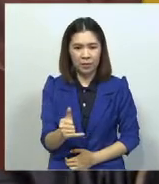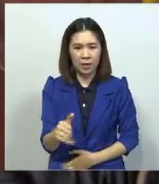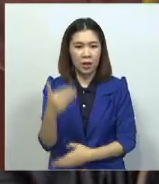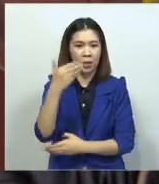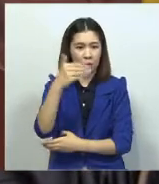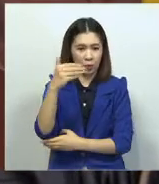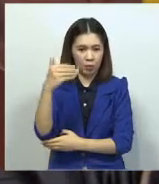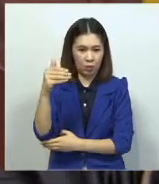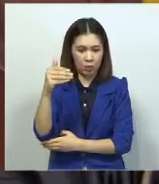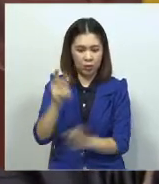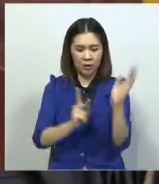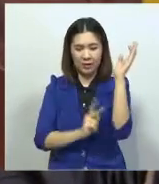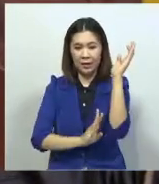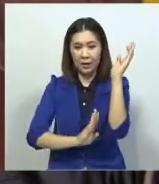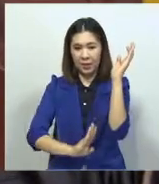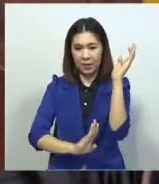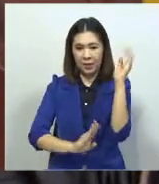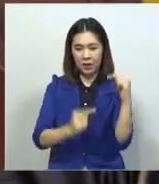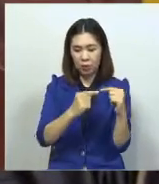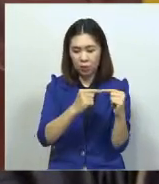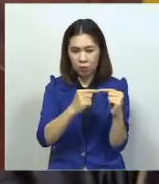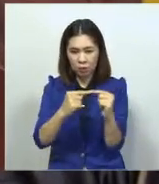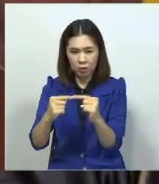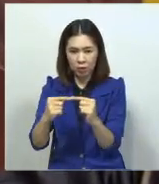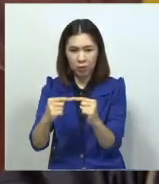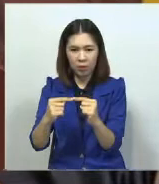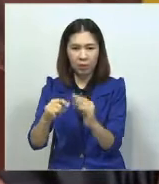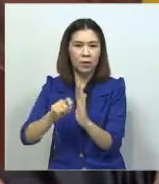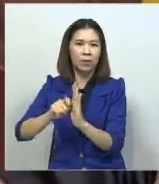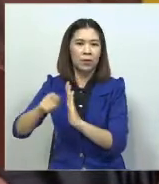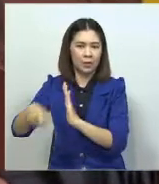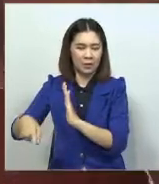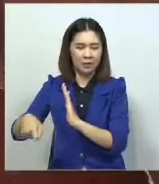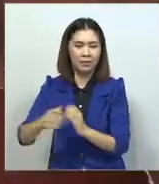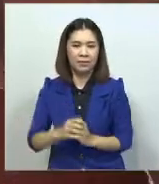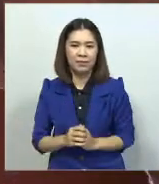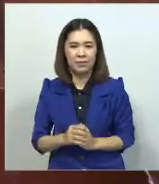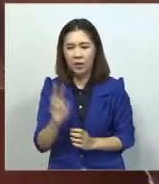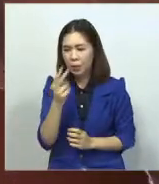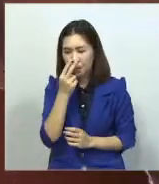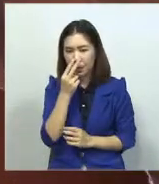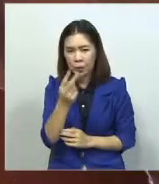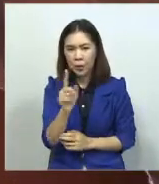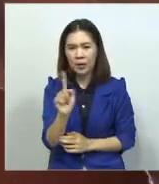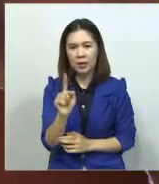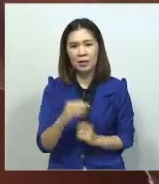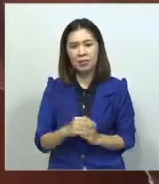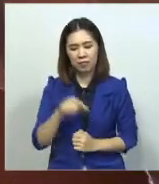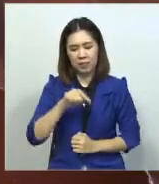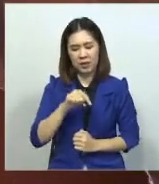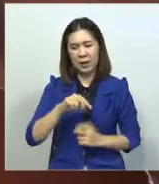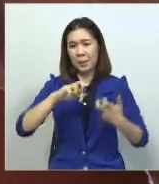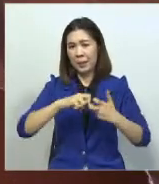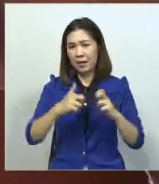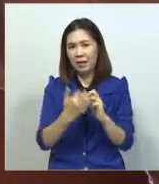รับมอบธงนะครับจากกระบี่เนี่ยก็ส่งต่อไปที่จังหวัดนครราชสีมามาดูนะครับว่าในพื้นที่เขามีปัญหาอะ